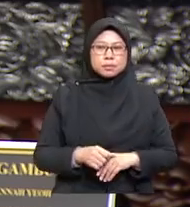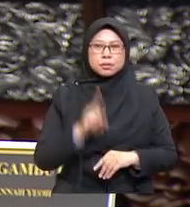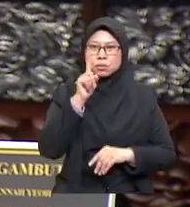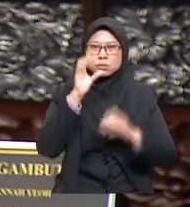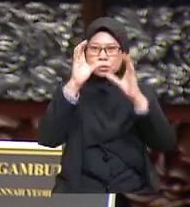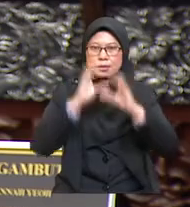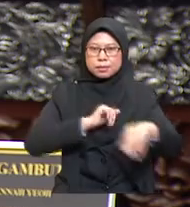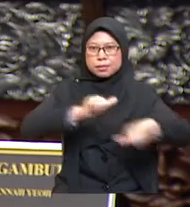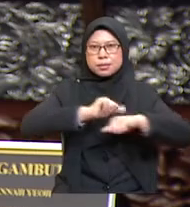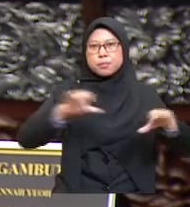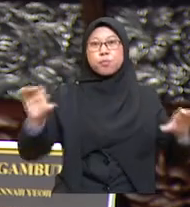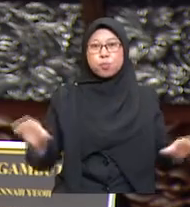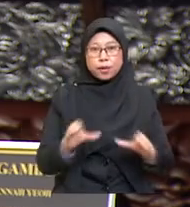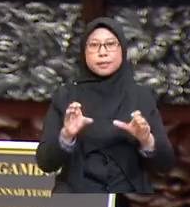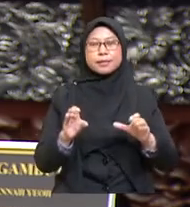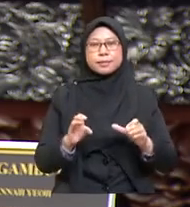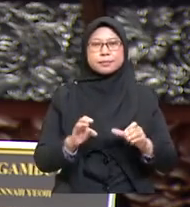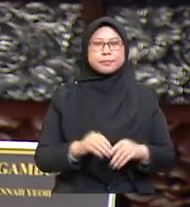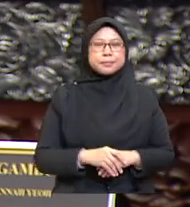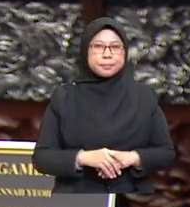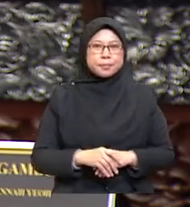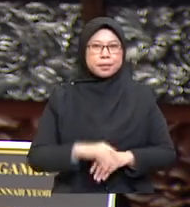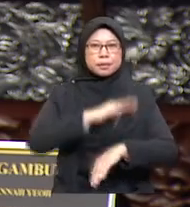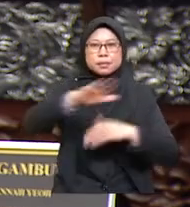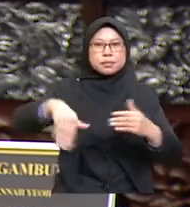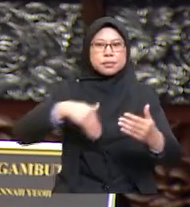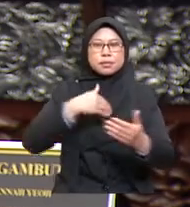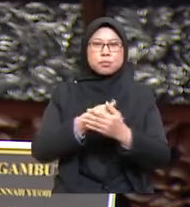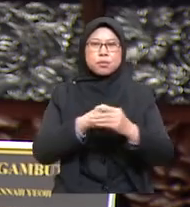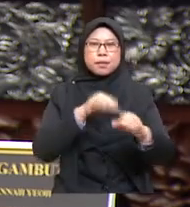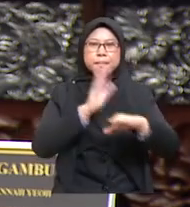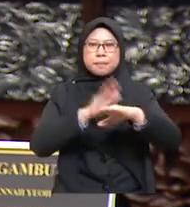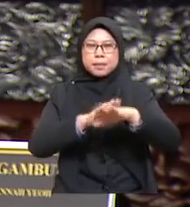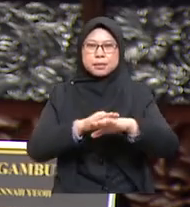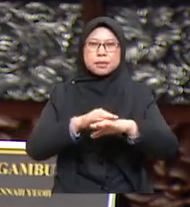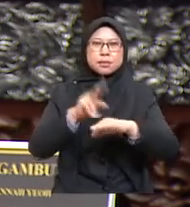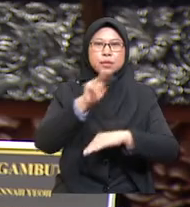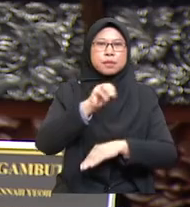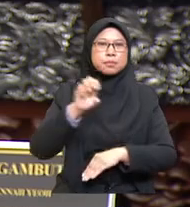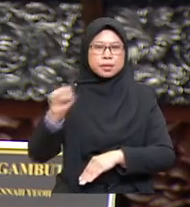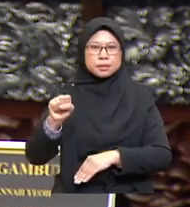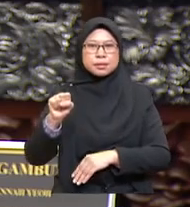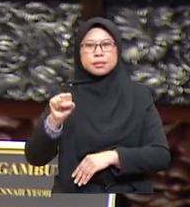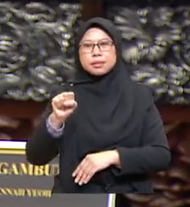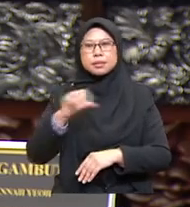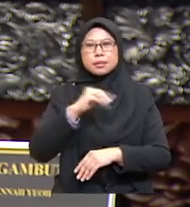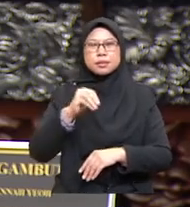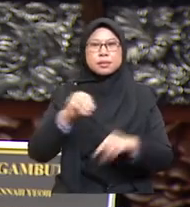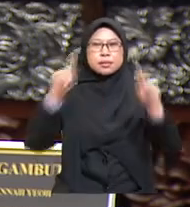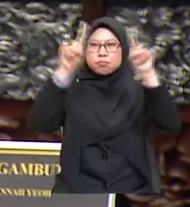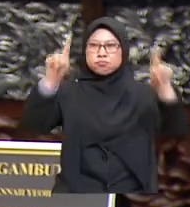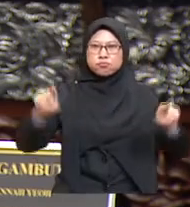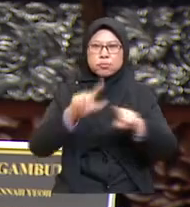juga akan kita laksanakan, iaitu semua variable message system atau VMS dan ataupun papan iklan